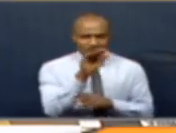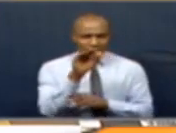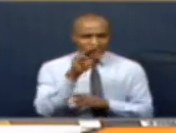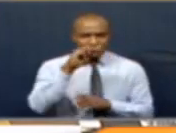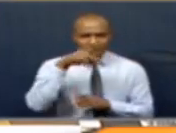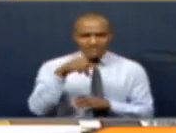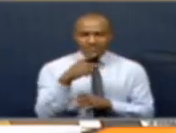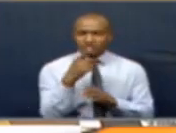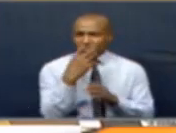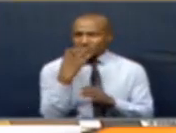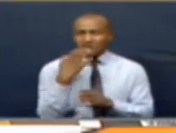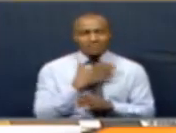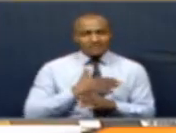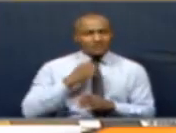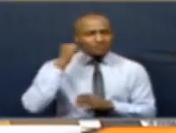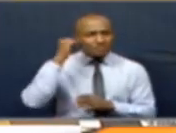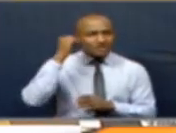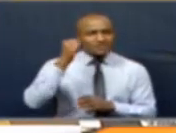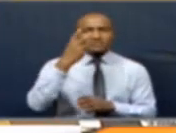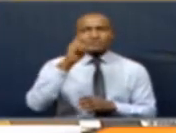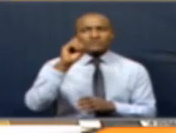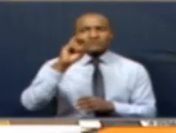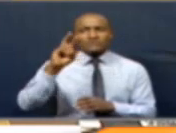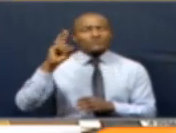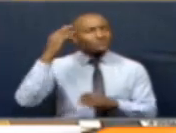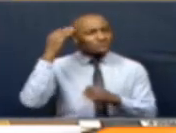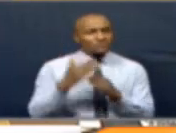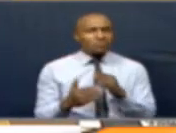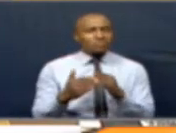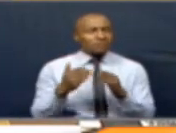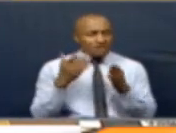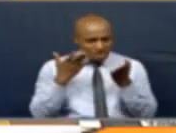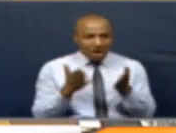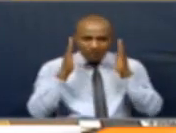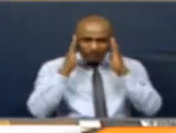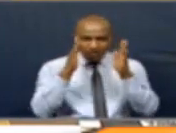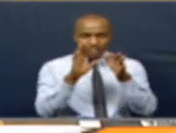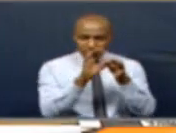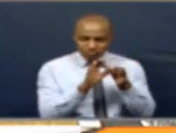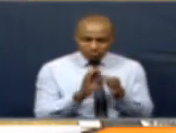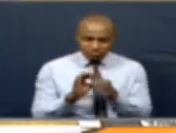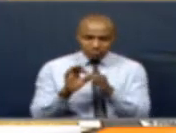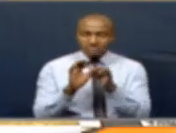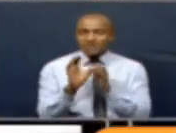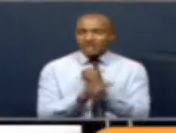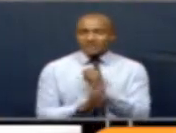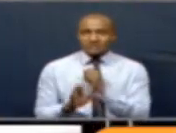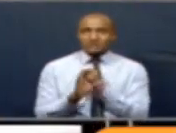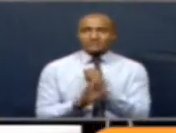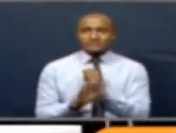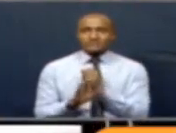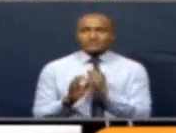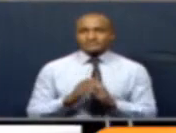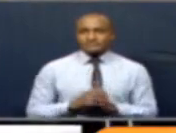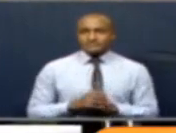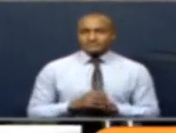2022 kwani sasa yeye ameweka kipaumbele uwiano wa taifa. Stephen Leto na taarifa hiyo. Huku jumba